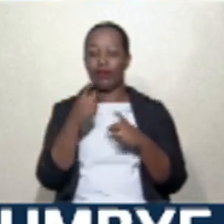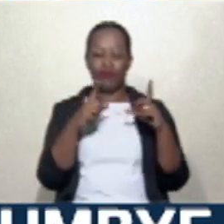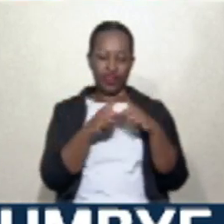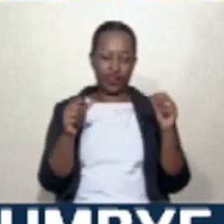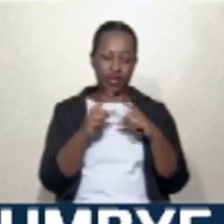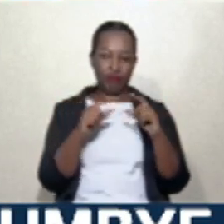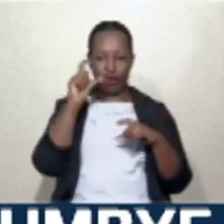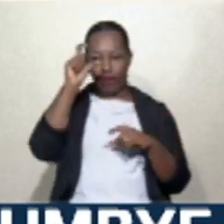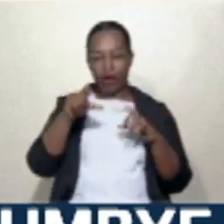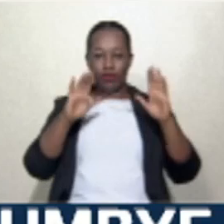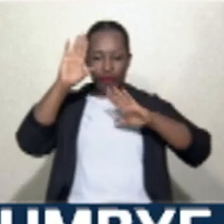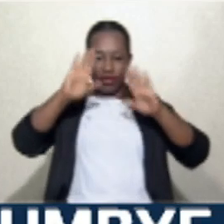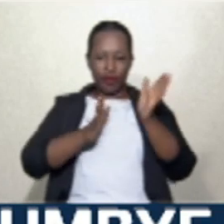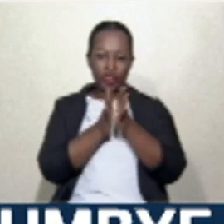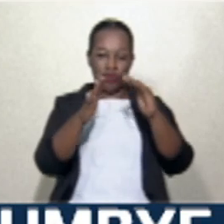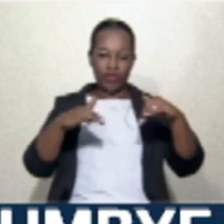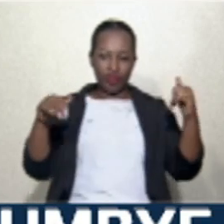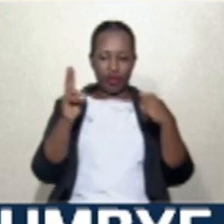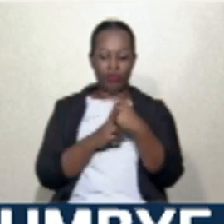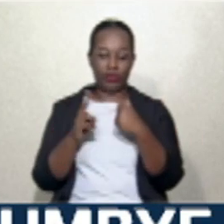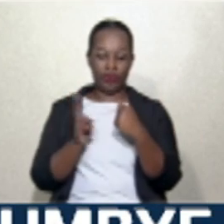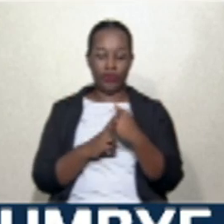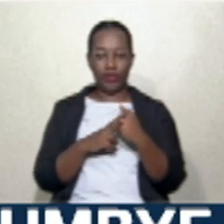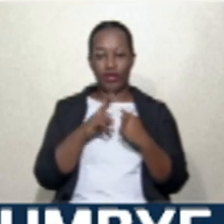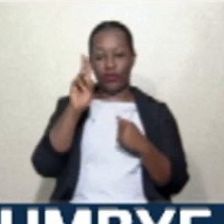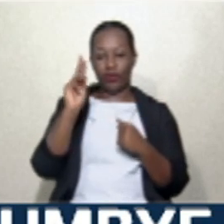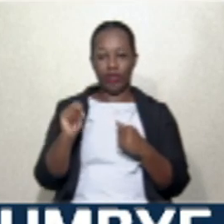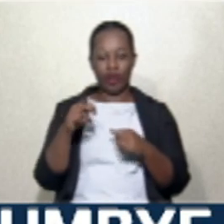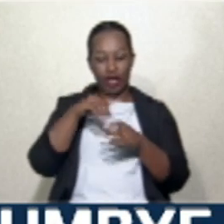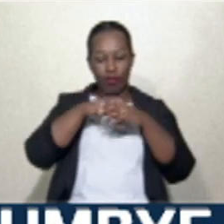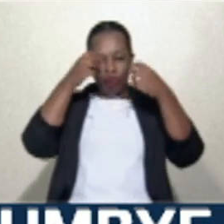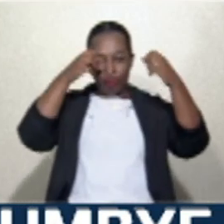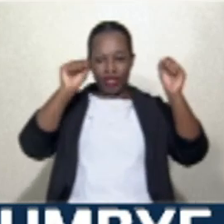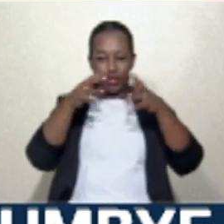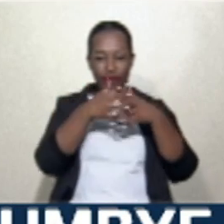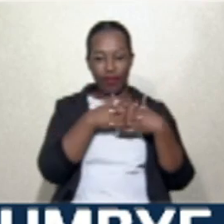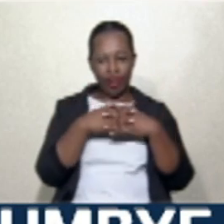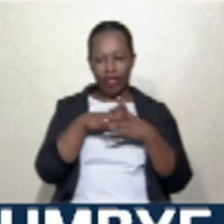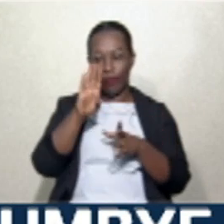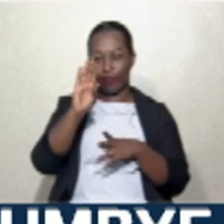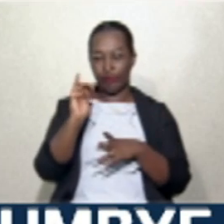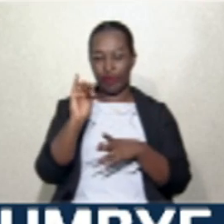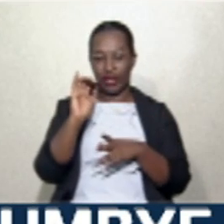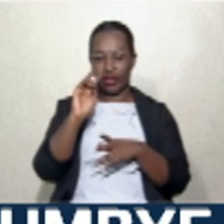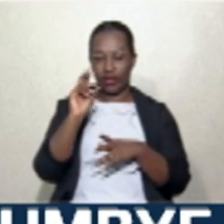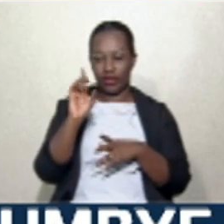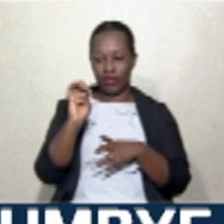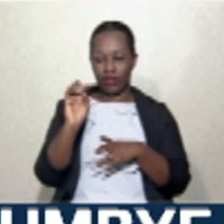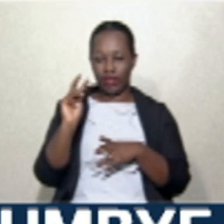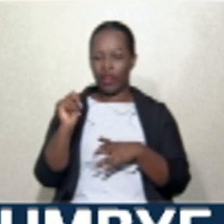inteko rusange ya 77 ya Roni kuri uyu wa gatatu, harimo Perezida wa Leta Zunze Ubumwe za Amerika Joe Biden wibanze